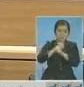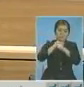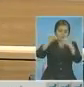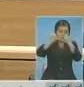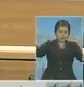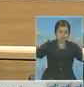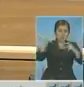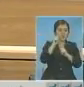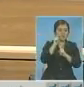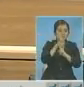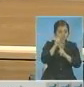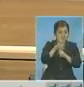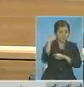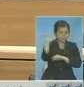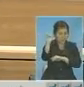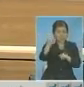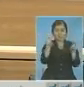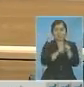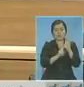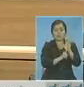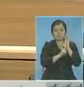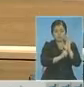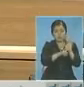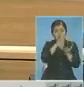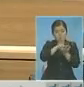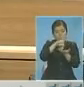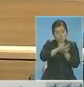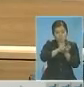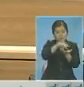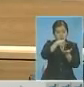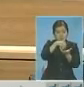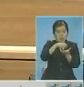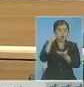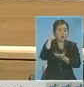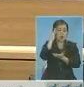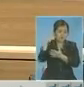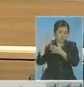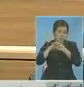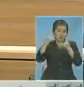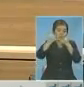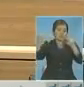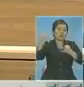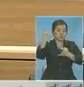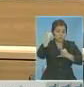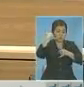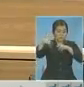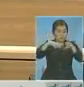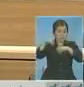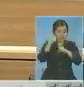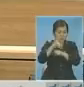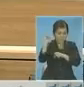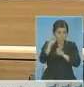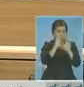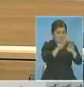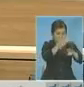ะที่ยังไม่ได้รับการดูแลจากกสทแต่อย่างใดขอฝากท่านประธานไปถึงหน่วยงานที่เกี่ยวข้องได้เร่งรัดและติดตาม